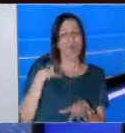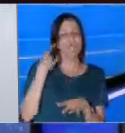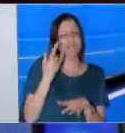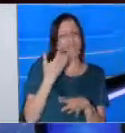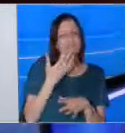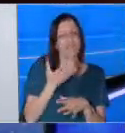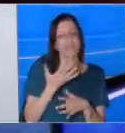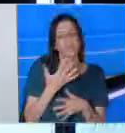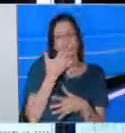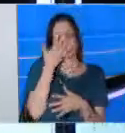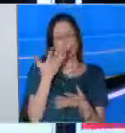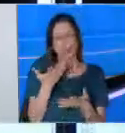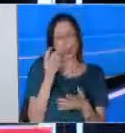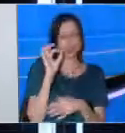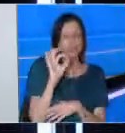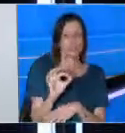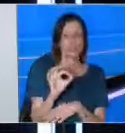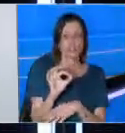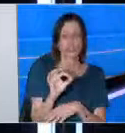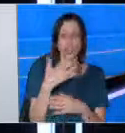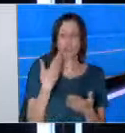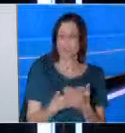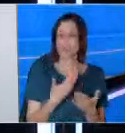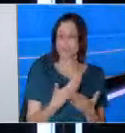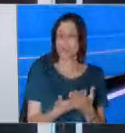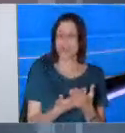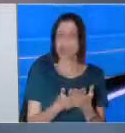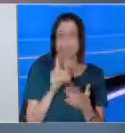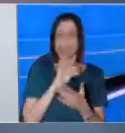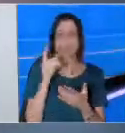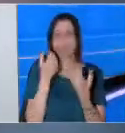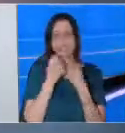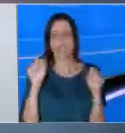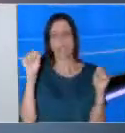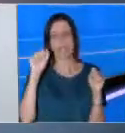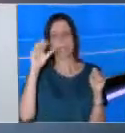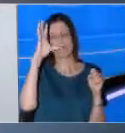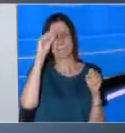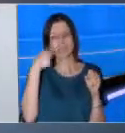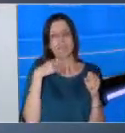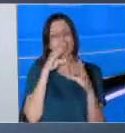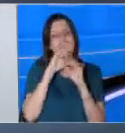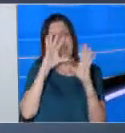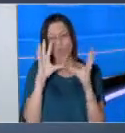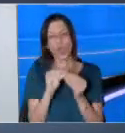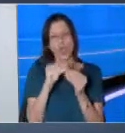התסכול של העובדה שלא משחררים את הבנים. אני מדבר על כל